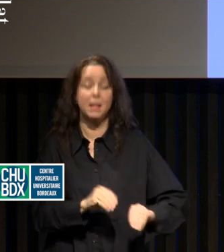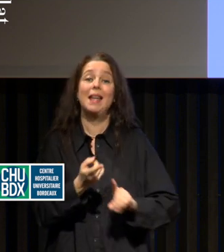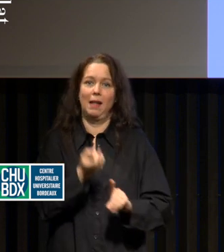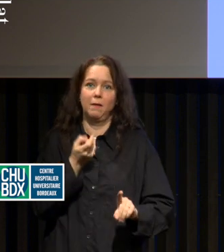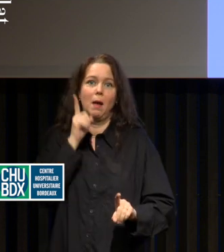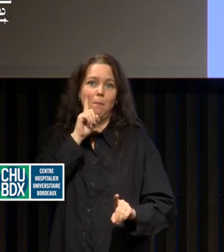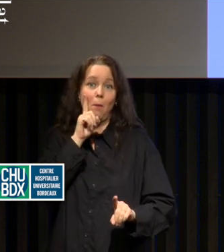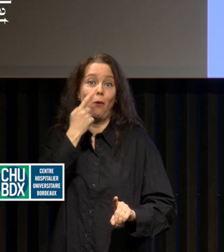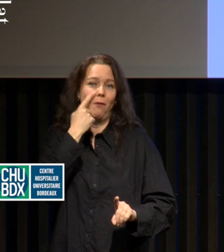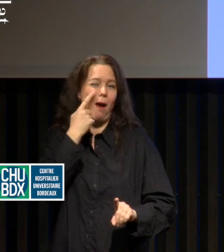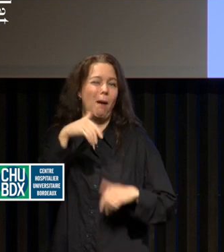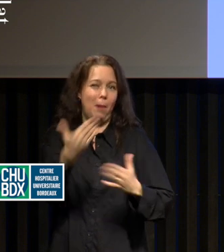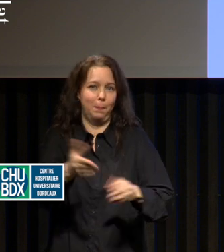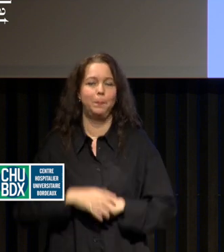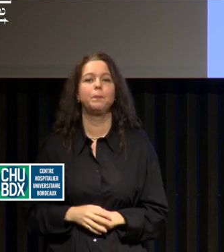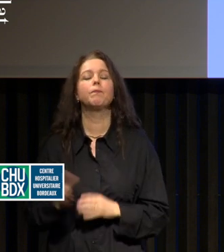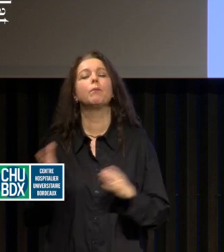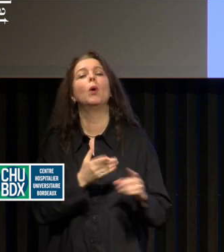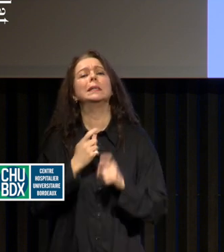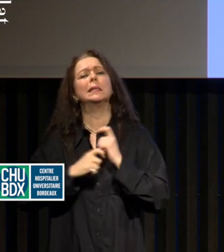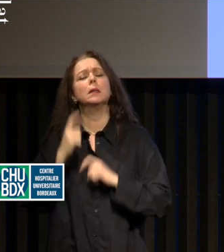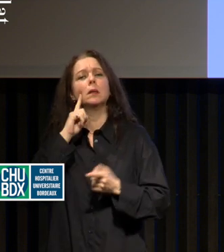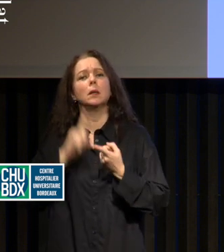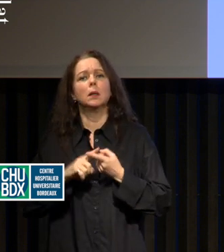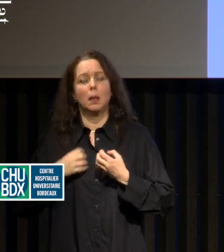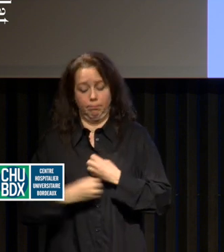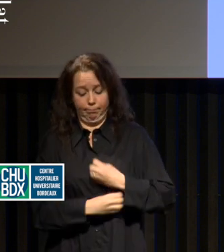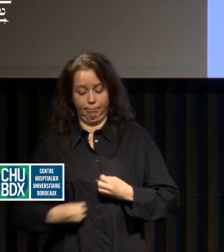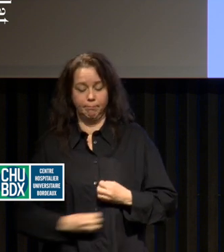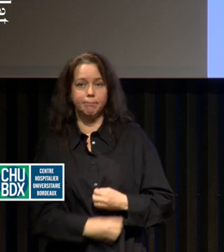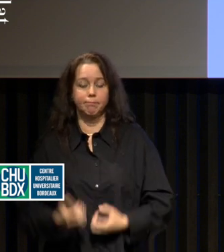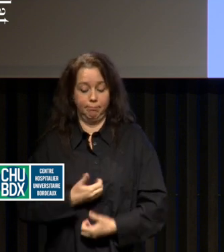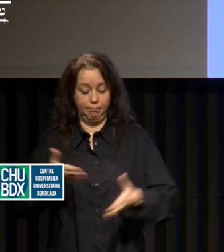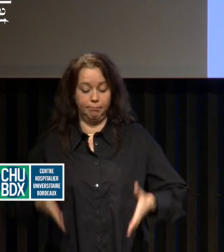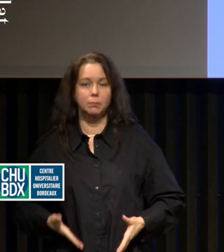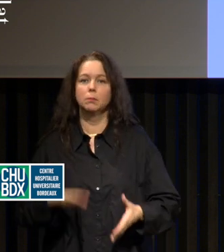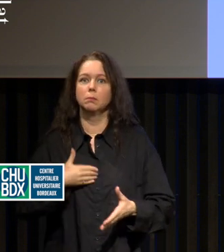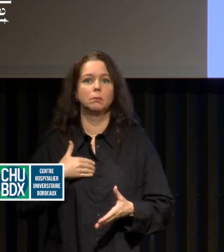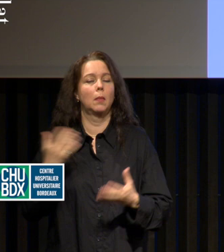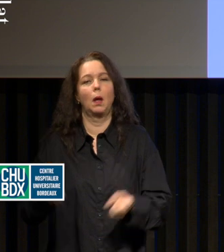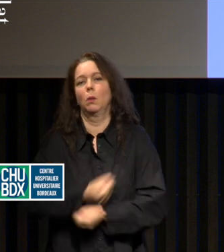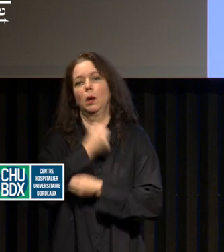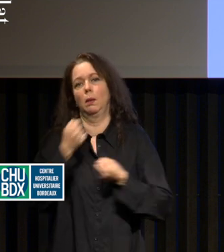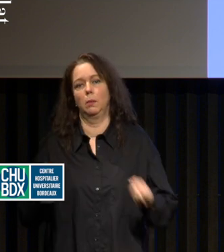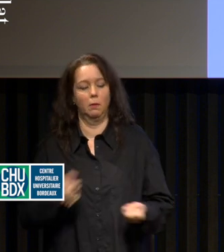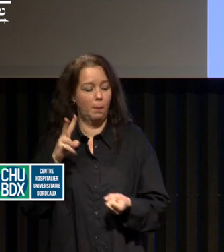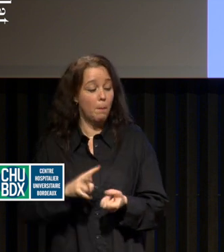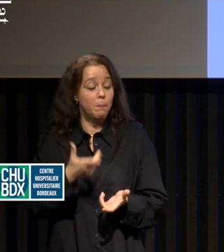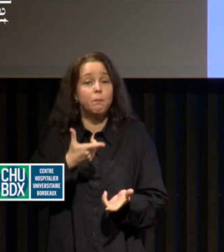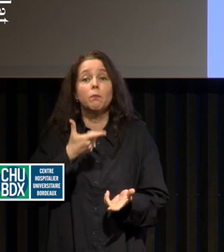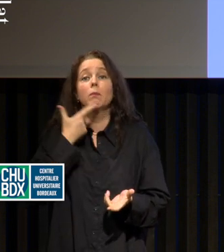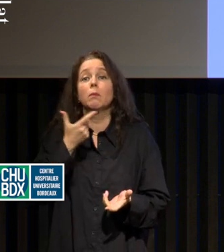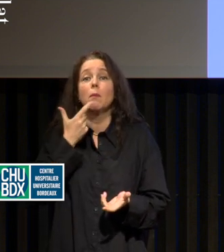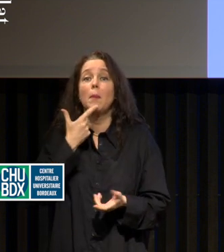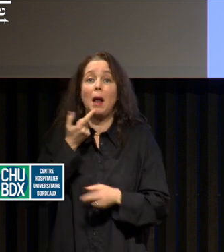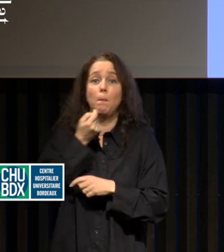Alors, si on en revient au tube digestif, le tube digestif, c'est un organe absolument incroyable. Bon, on n'en parle pas beaucoup, pas